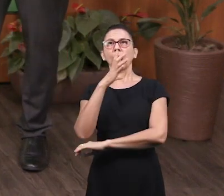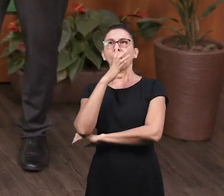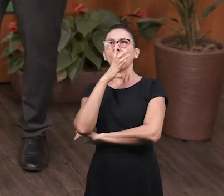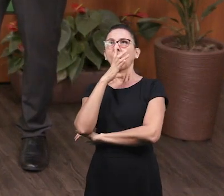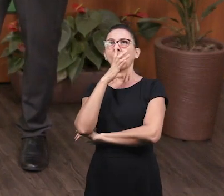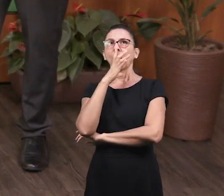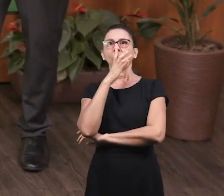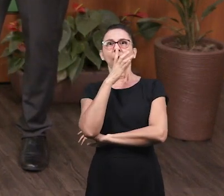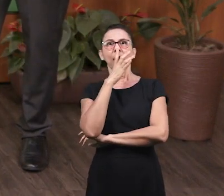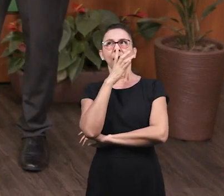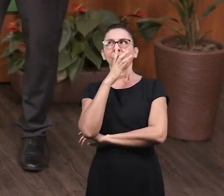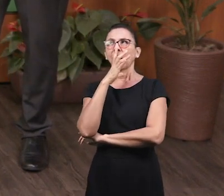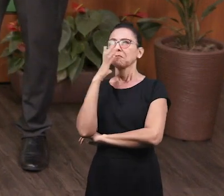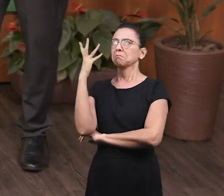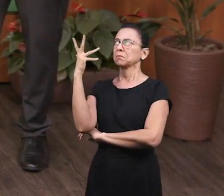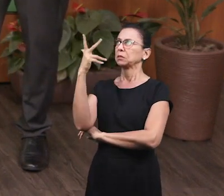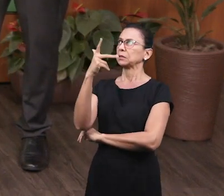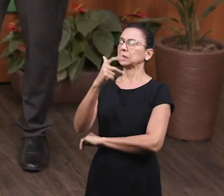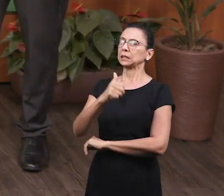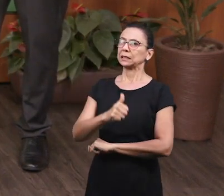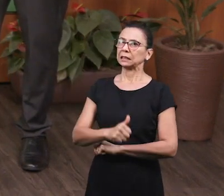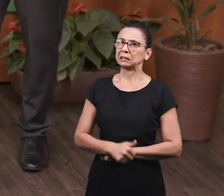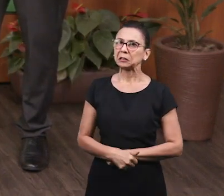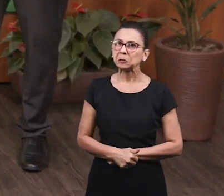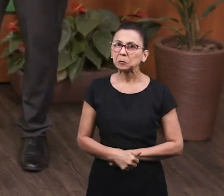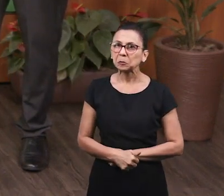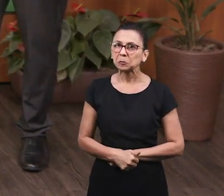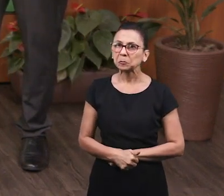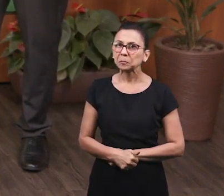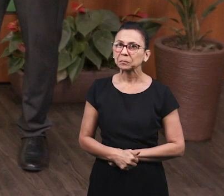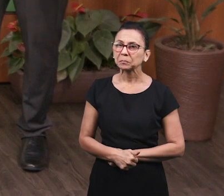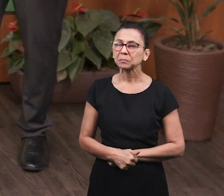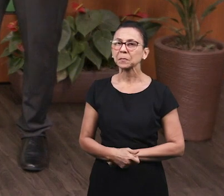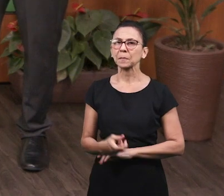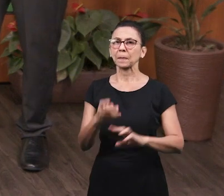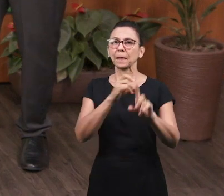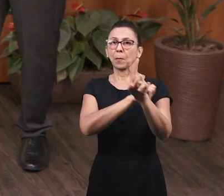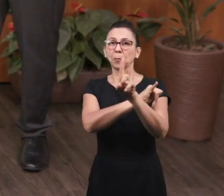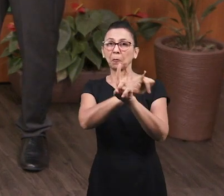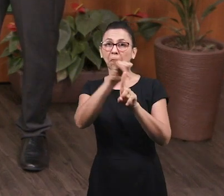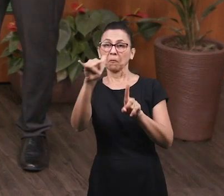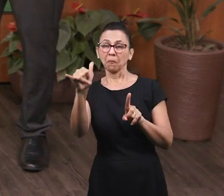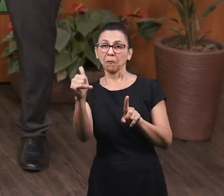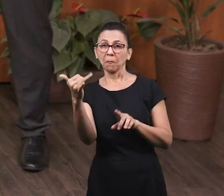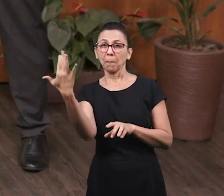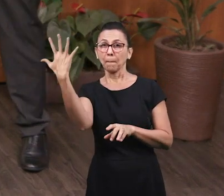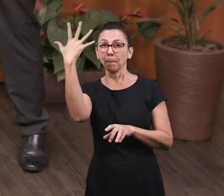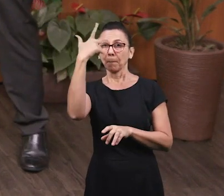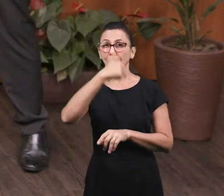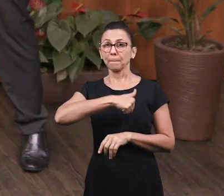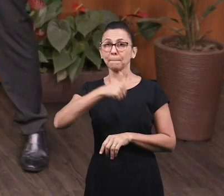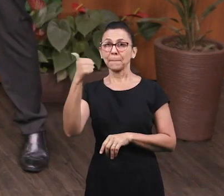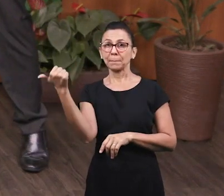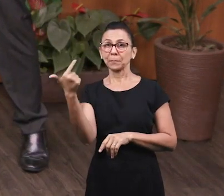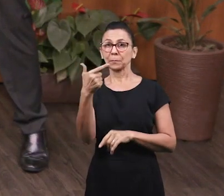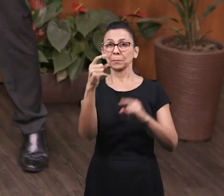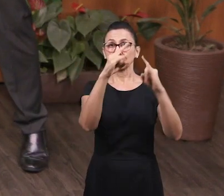beauté. Mais la plus grande beauté, c'est le prophétique. C'est ce qui est